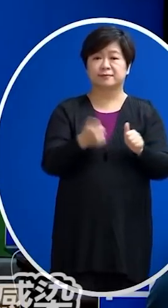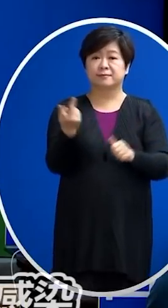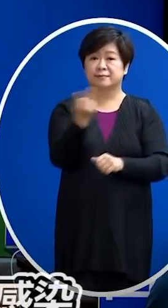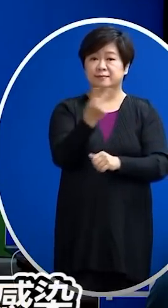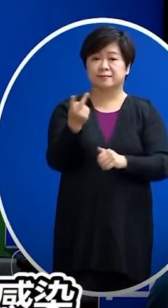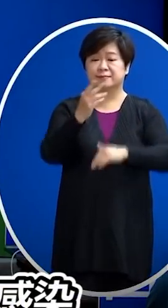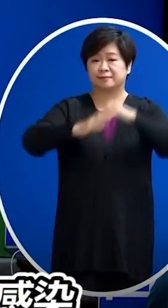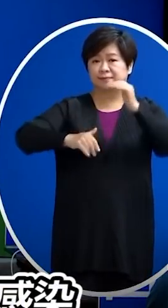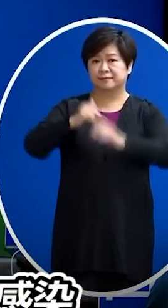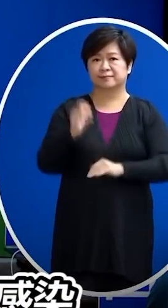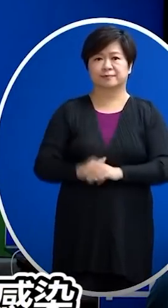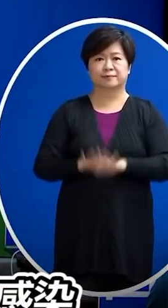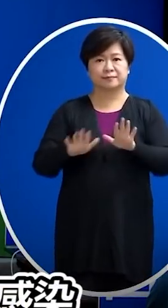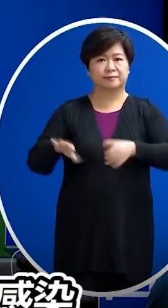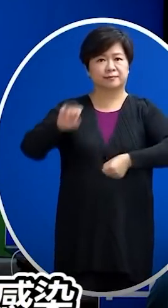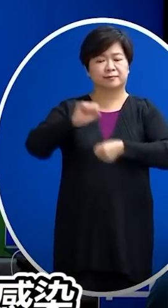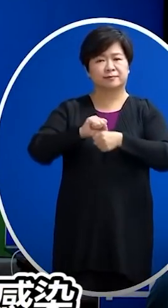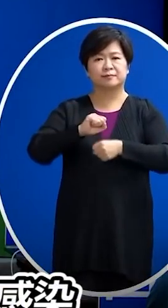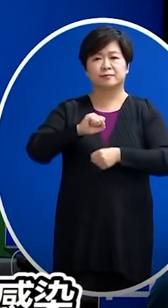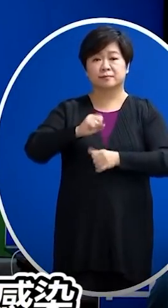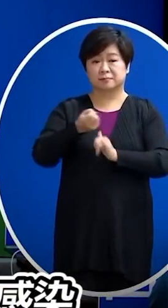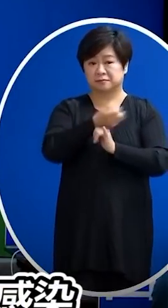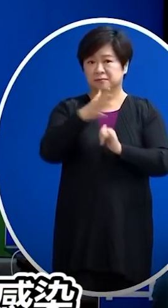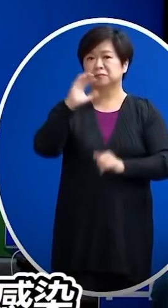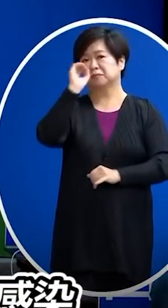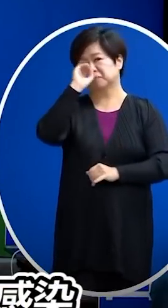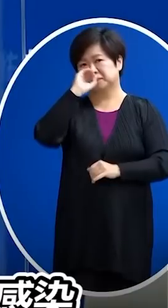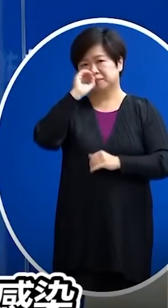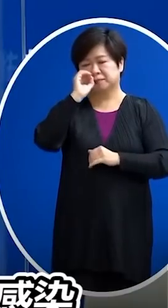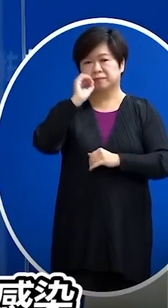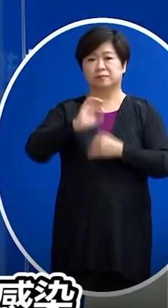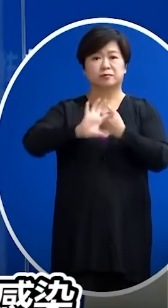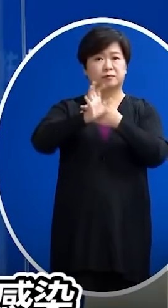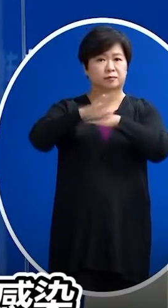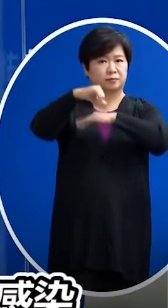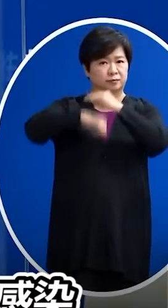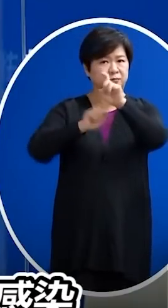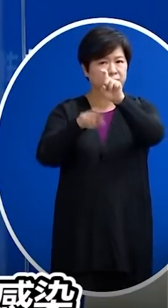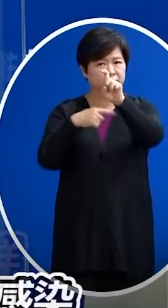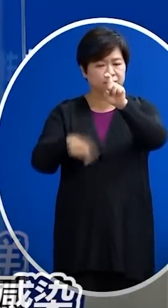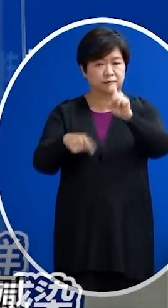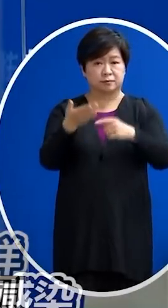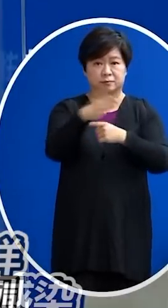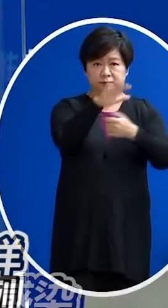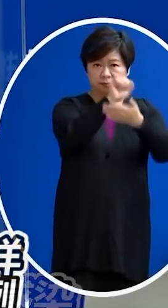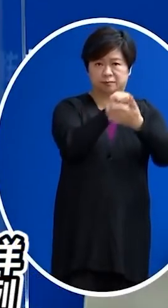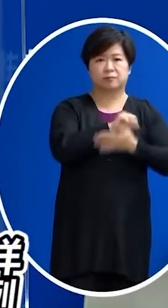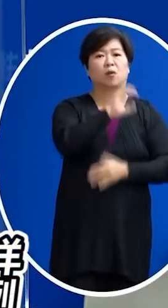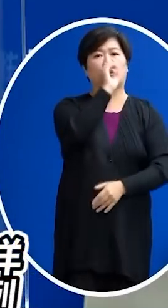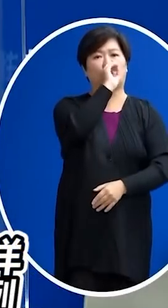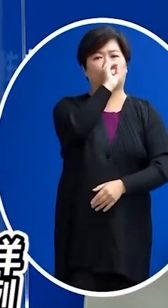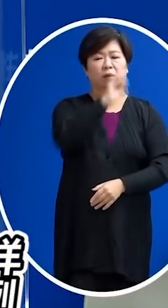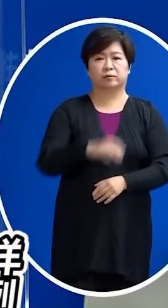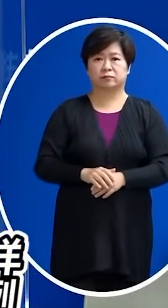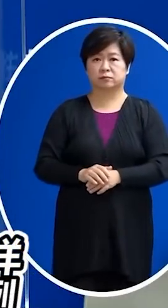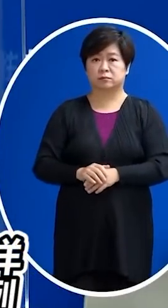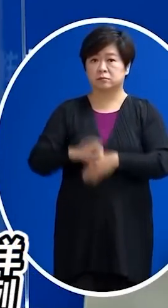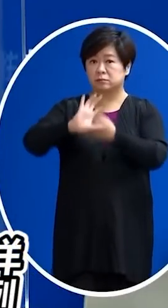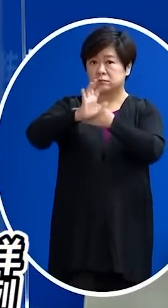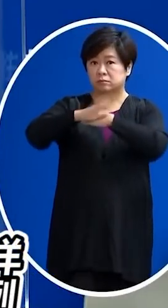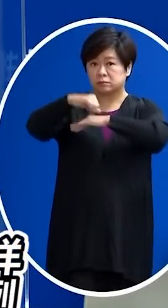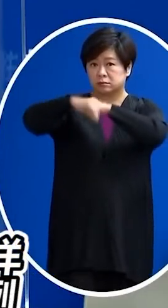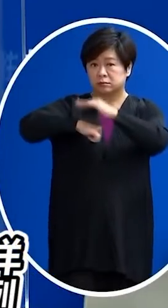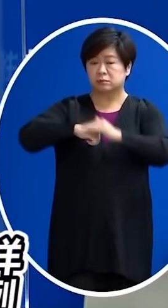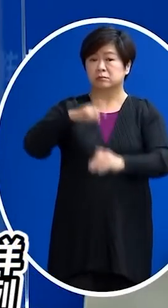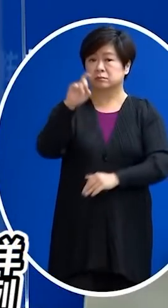今天有新增零例的本土病例，有10例的境外移入跟零例的死亡个案啊。那这10例的境